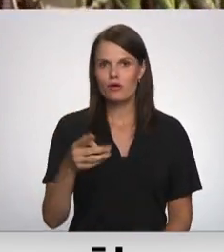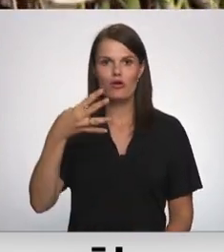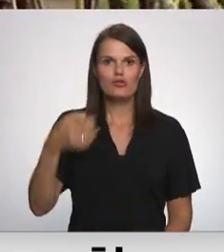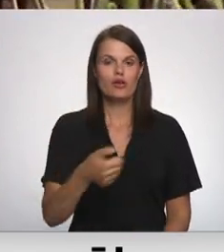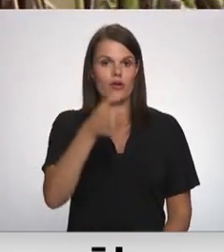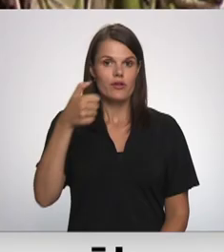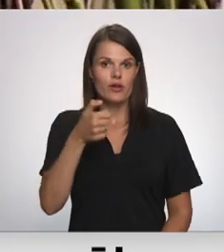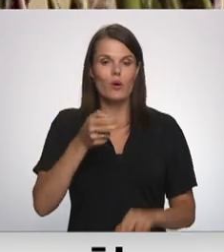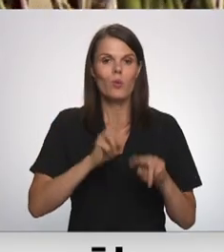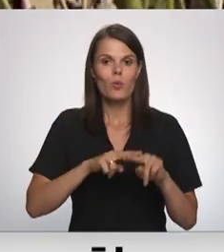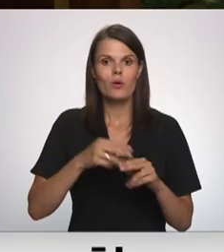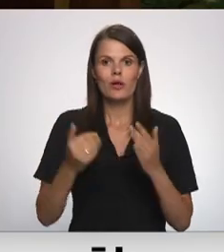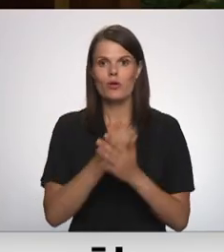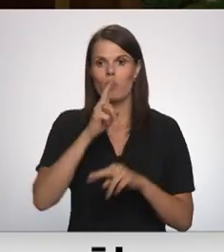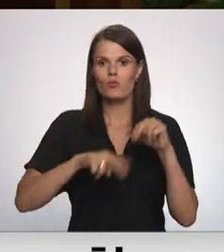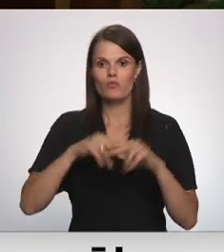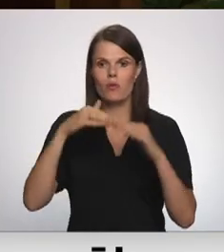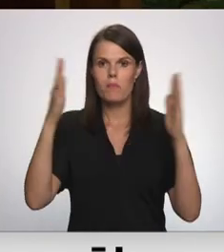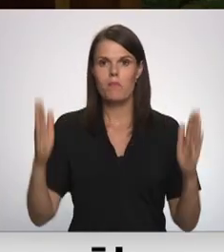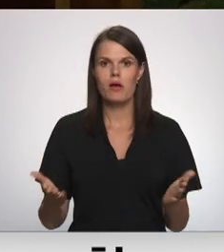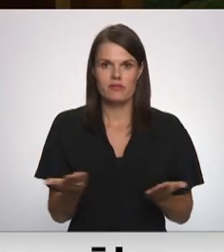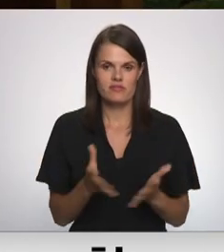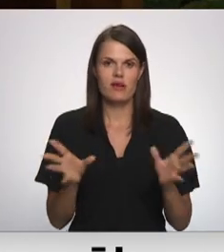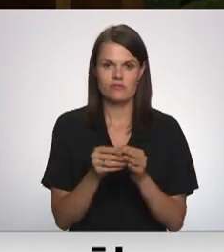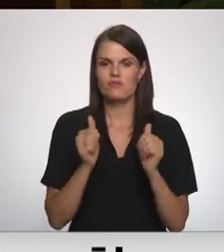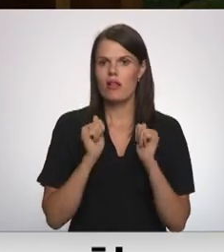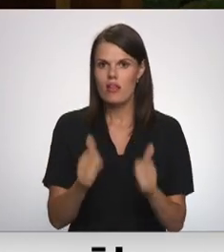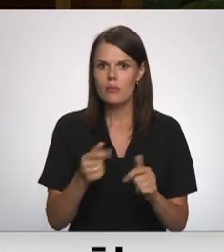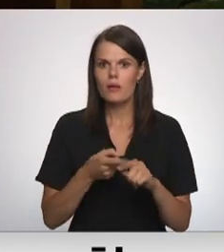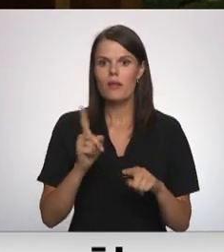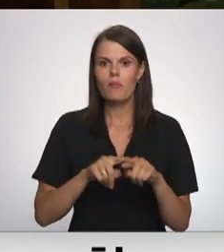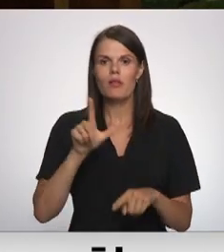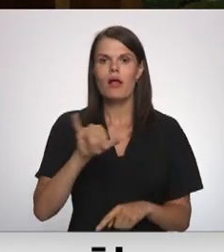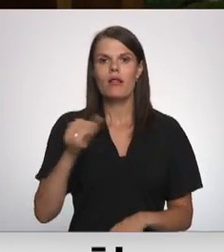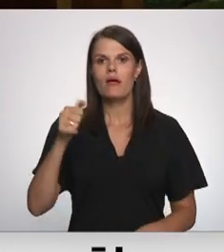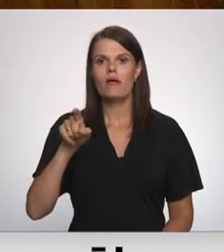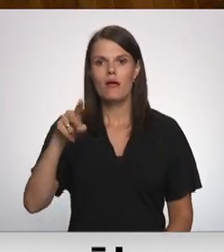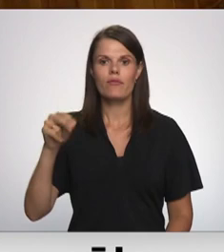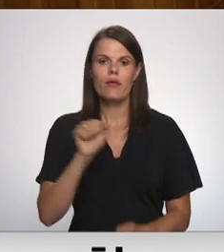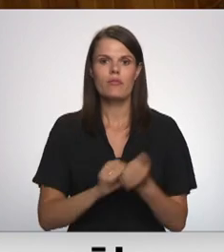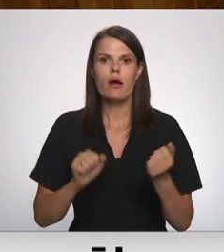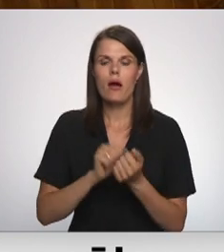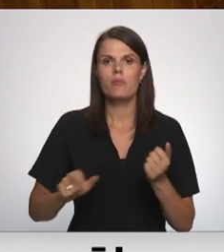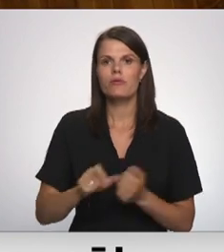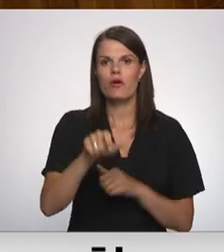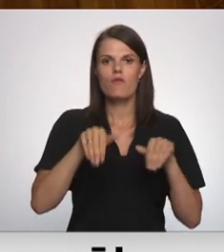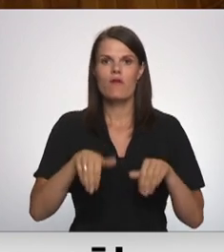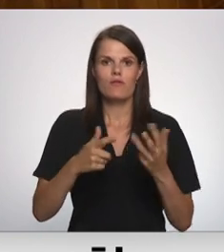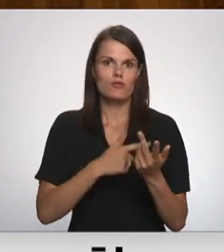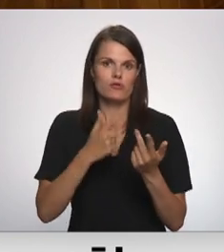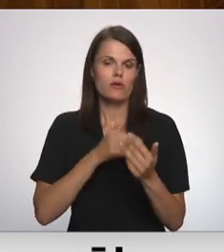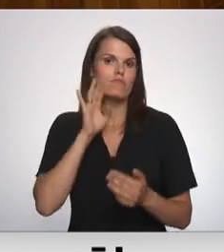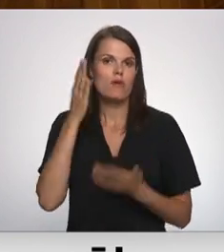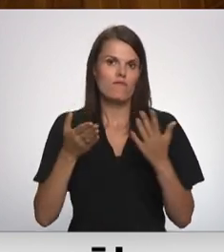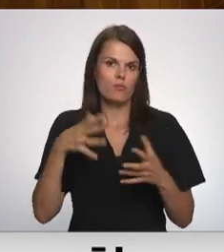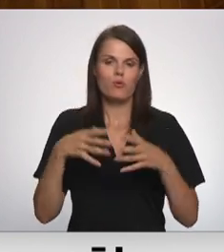gadi, un jaunas būvētajā mītnē sadzīvo gana labi. Tāpēc Līgatnes dabas taku vāveru skaits nākotnē varētu palikt